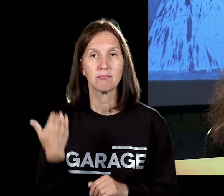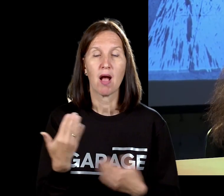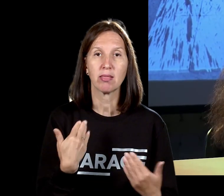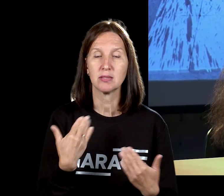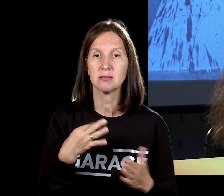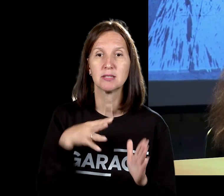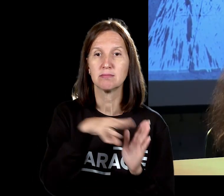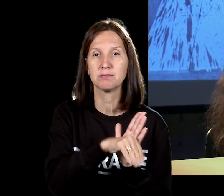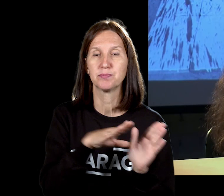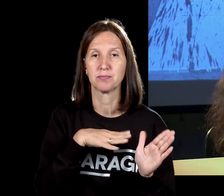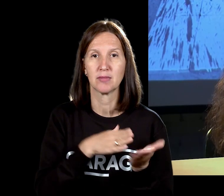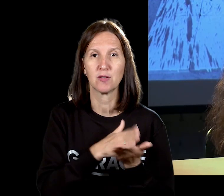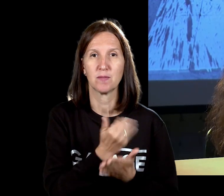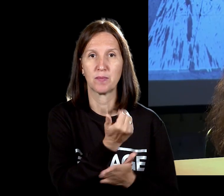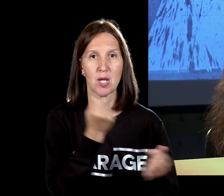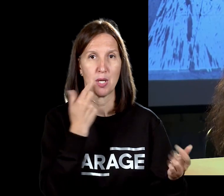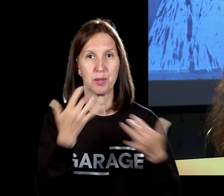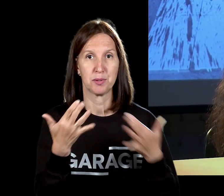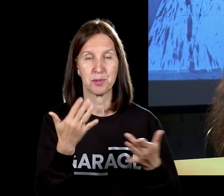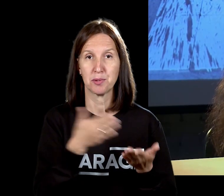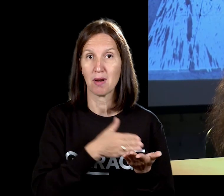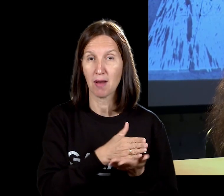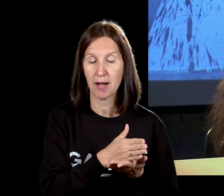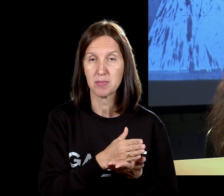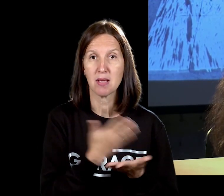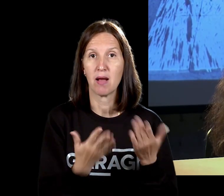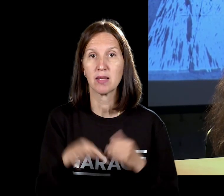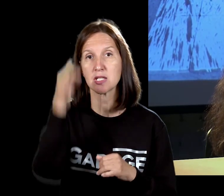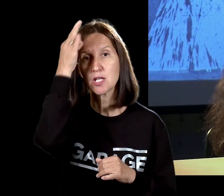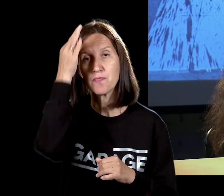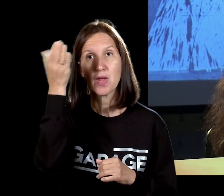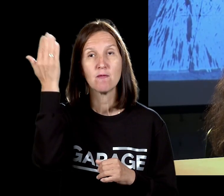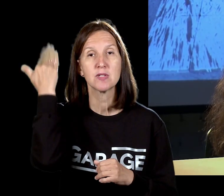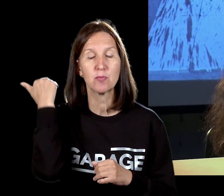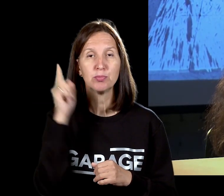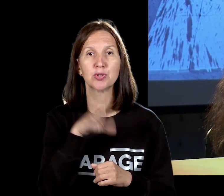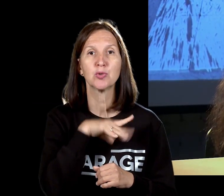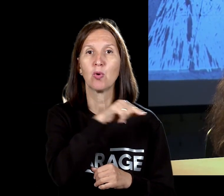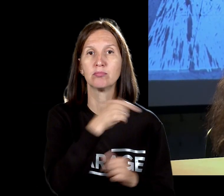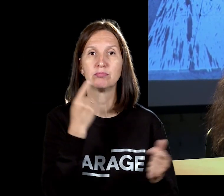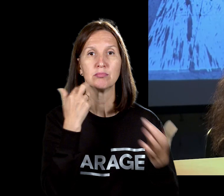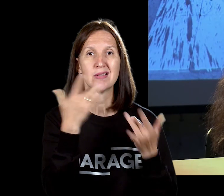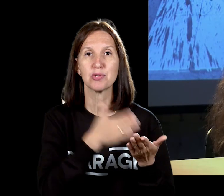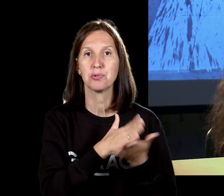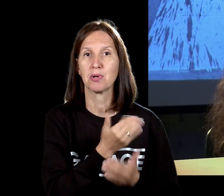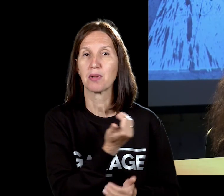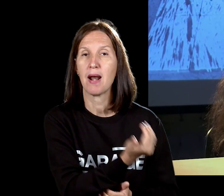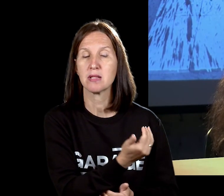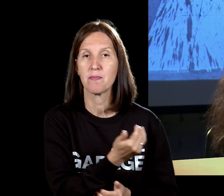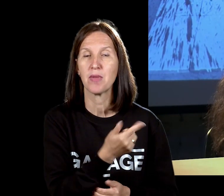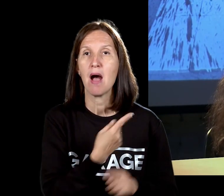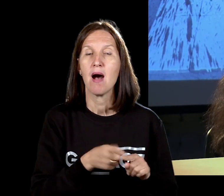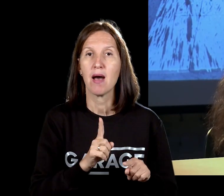принадлежал к движению сюрреалистов, и если мы вспомним то, что произошло именно в сюрреализме, это действительно некое, может быть, общее свойство очень